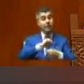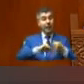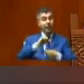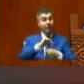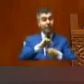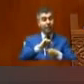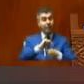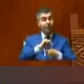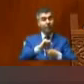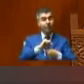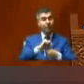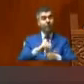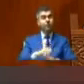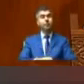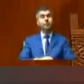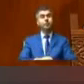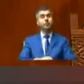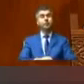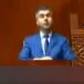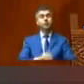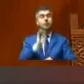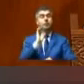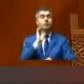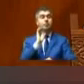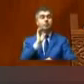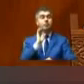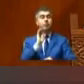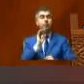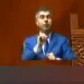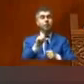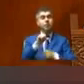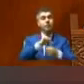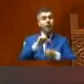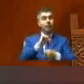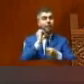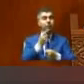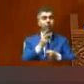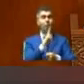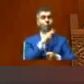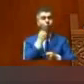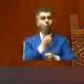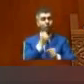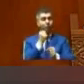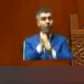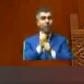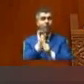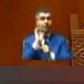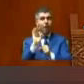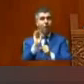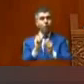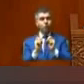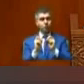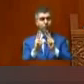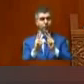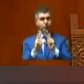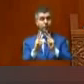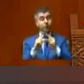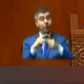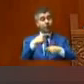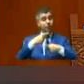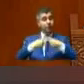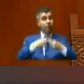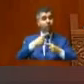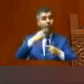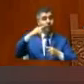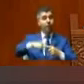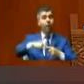مرتبط وطبعا هو نظام من صلاحيات الحكومة، ولكن التنفيذ والتطبيق والتدبير اليومي لسعر الصرف